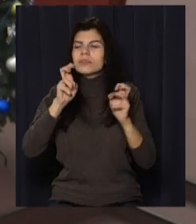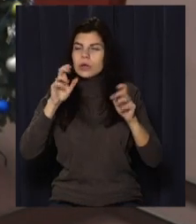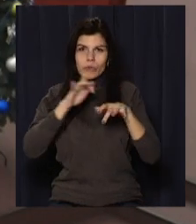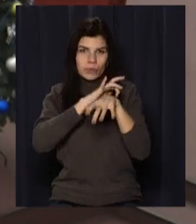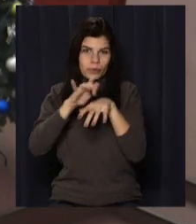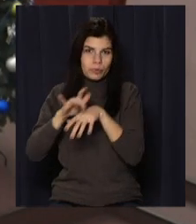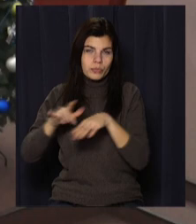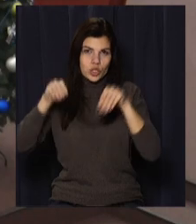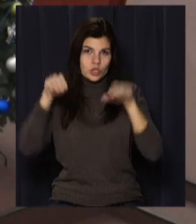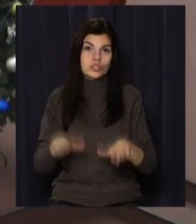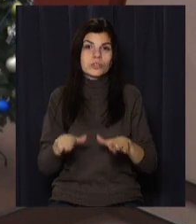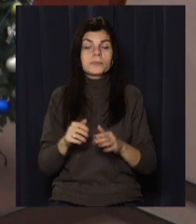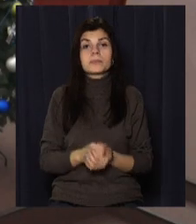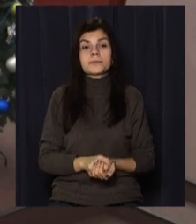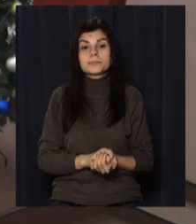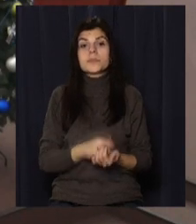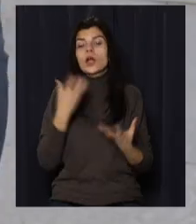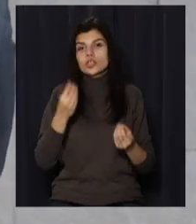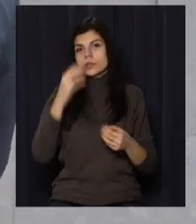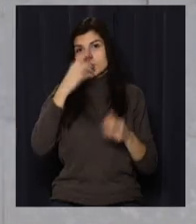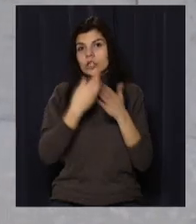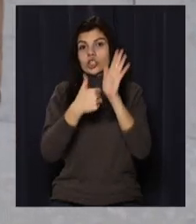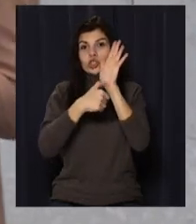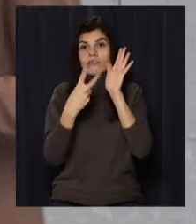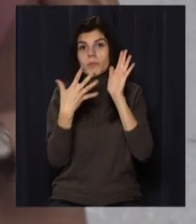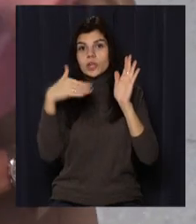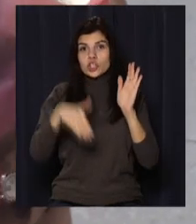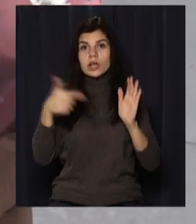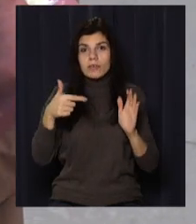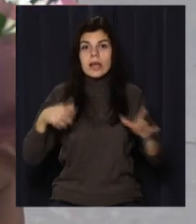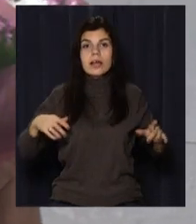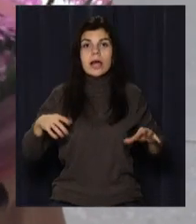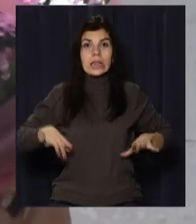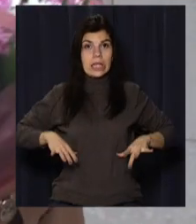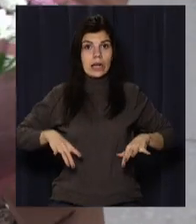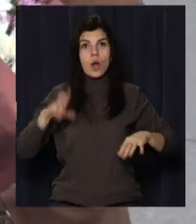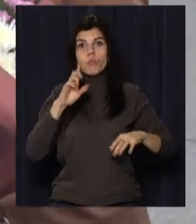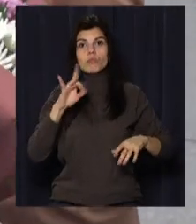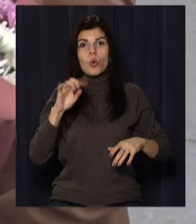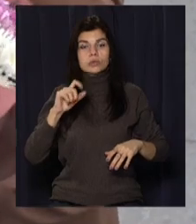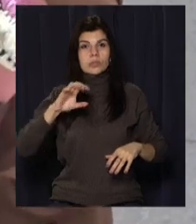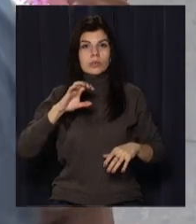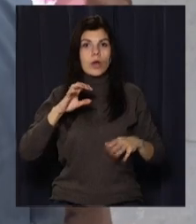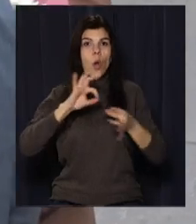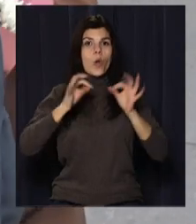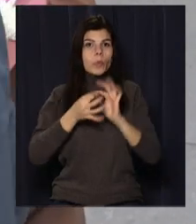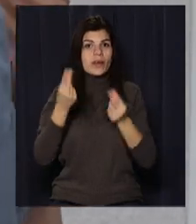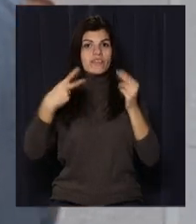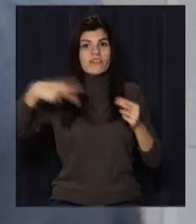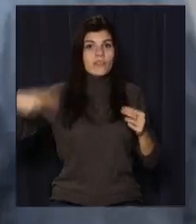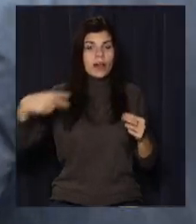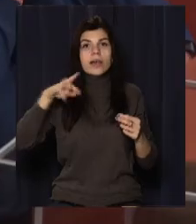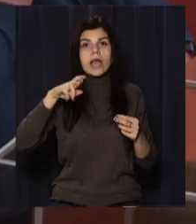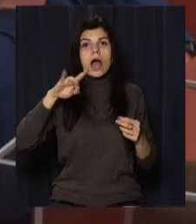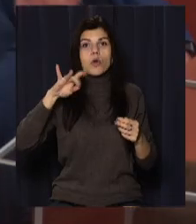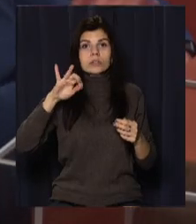виділили 625 тисяч гривень тренерці бронзової призерки Олімпійських ігор 2020 Ярослави Магучих. Грошовий